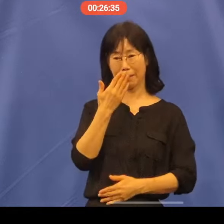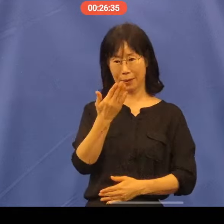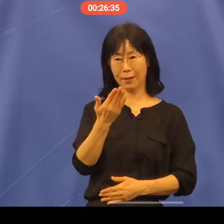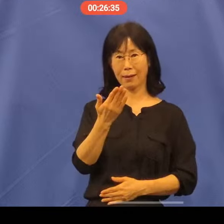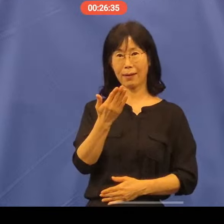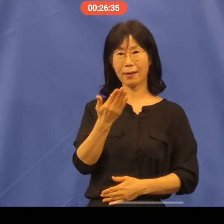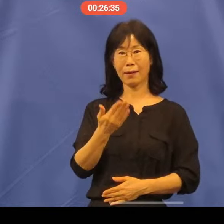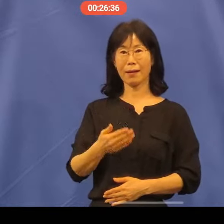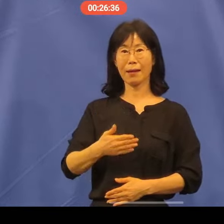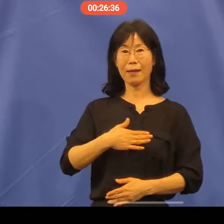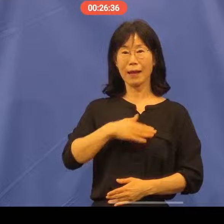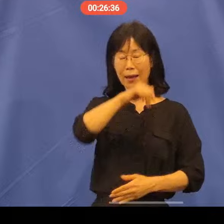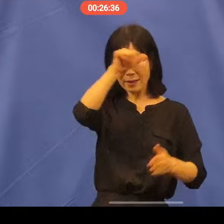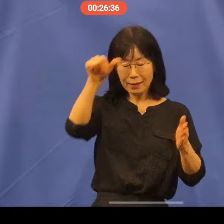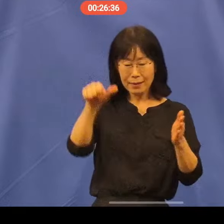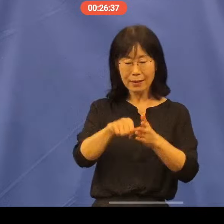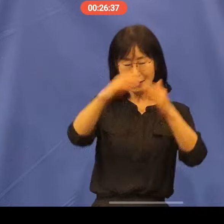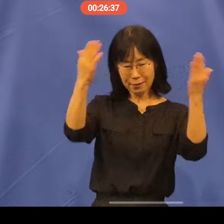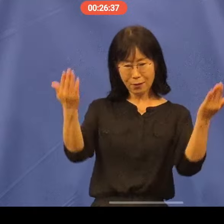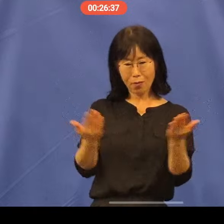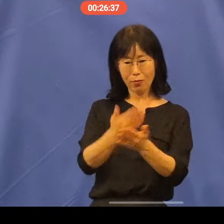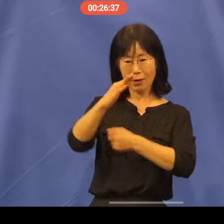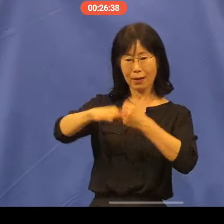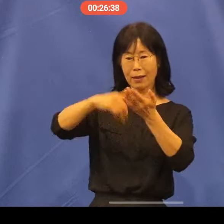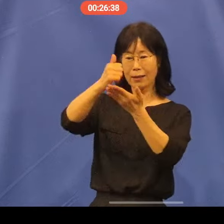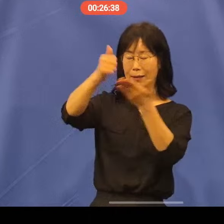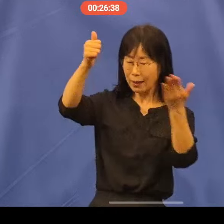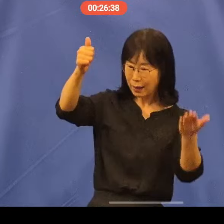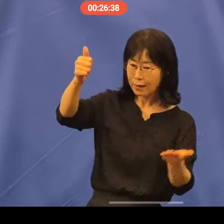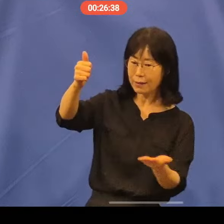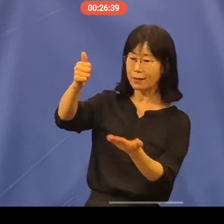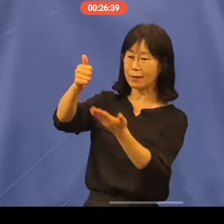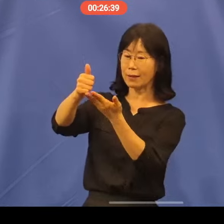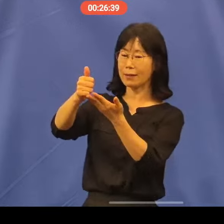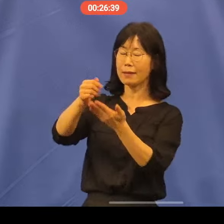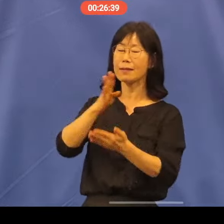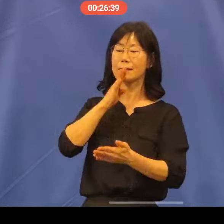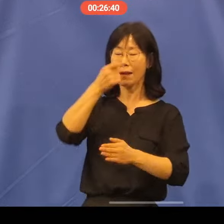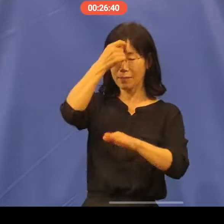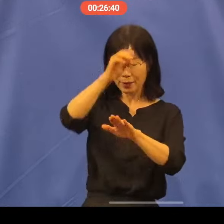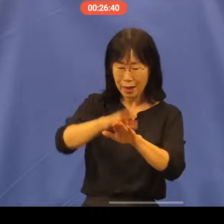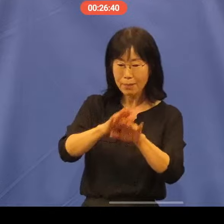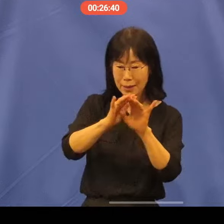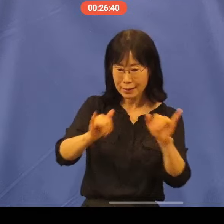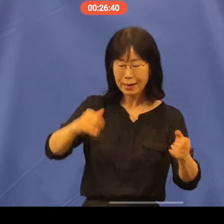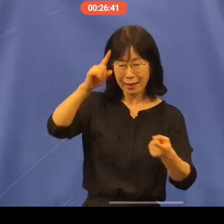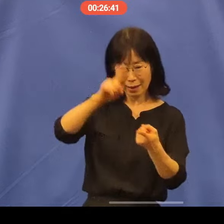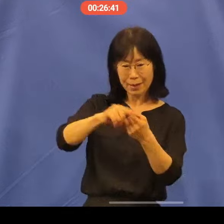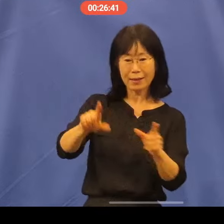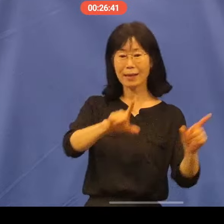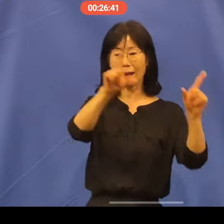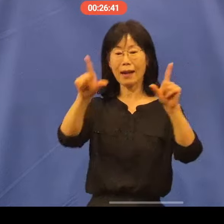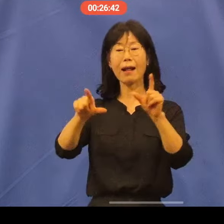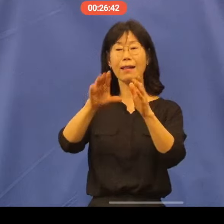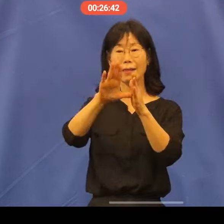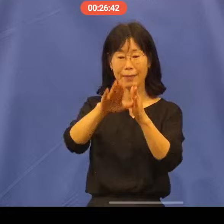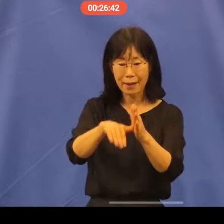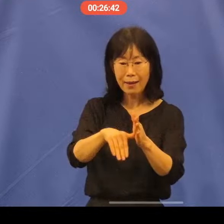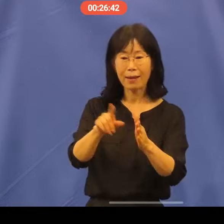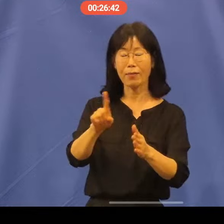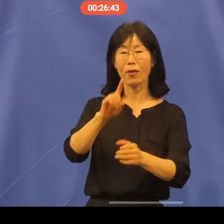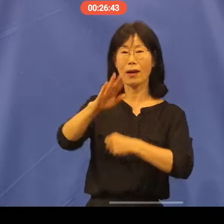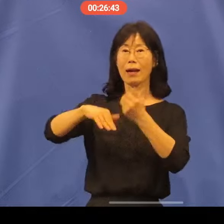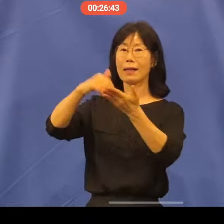앞에 올려드리는 산제물로 예배자로 살아가게 될 때 우리의 존재의 목적은 정확하게 하나님의